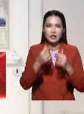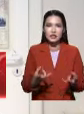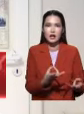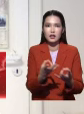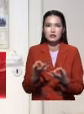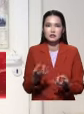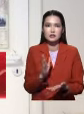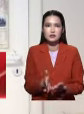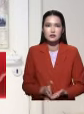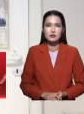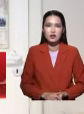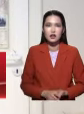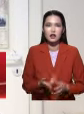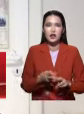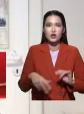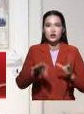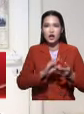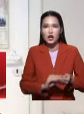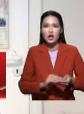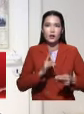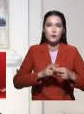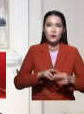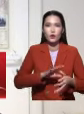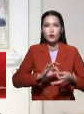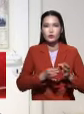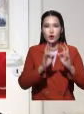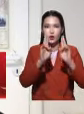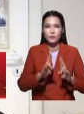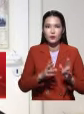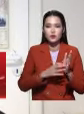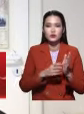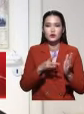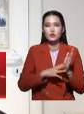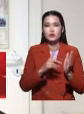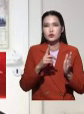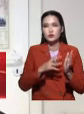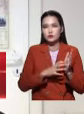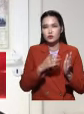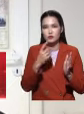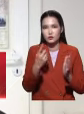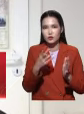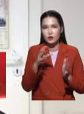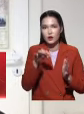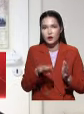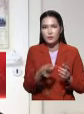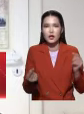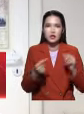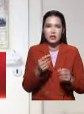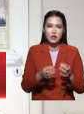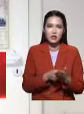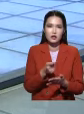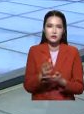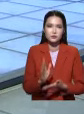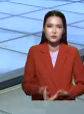жүргізілуде. Басқа мәліметтер Қылмыстық процестік кодексінің 201-ші бабына сәйкес жария етуге жатпайды.